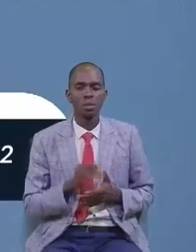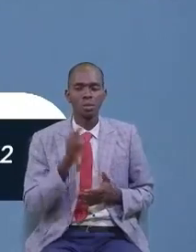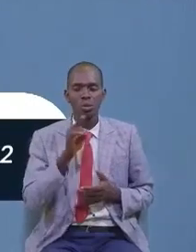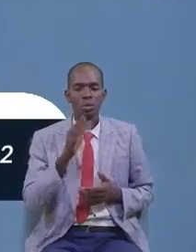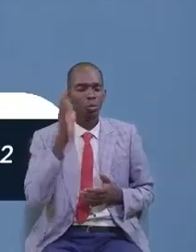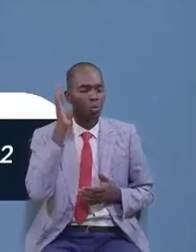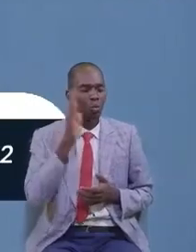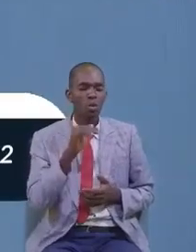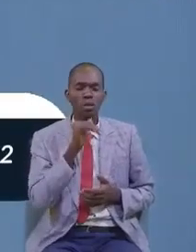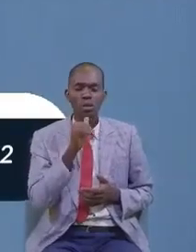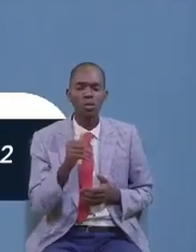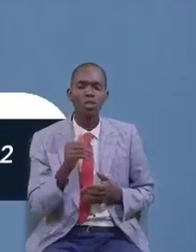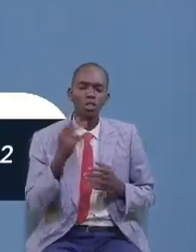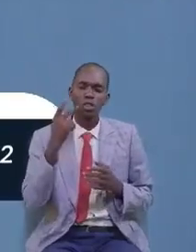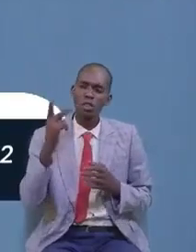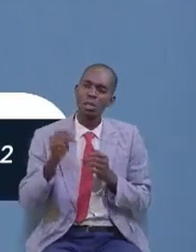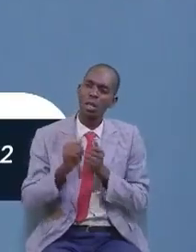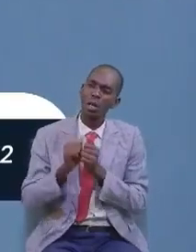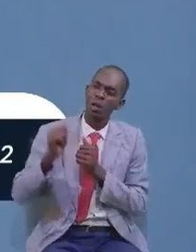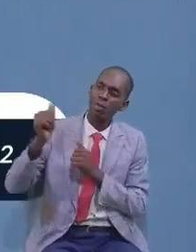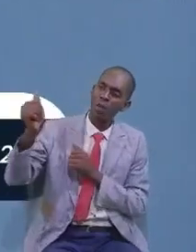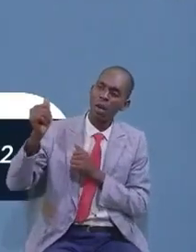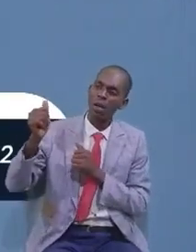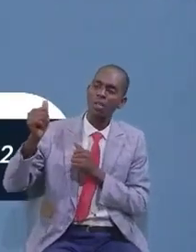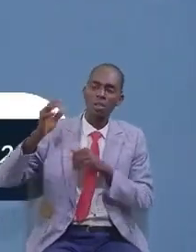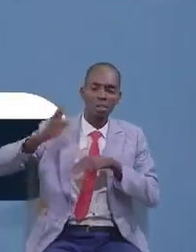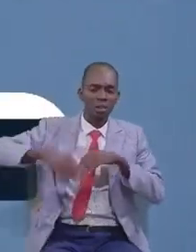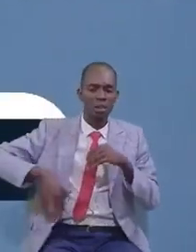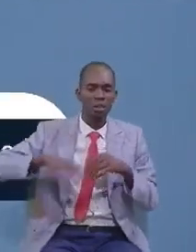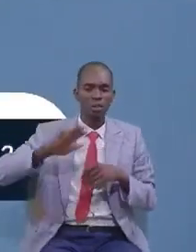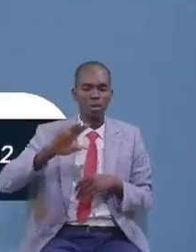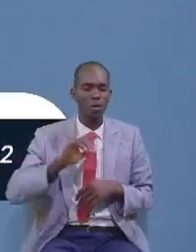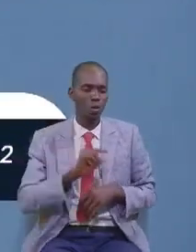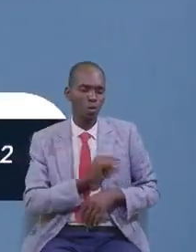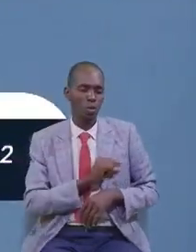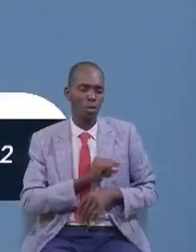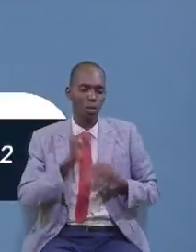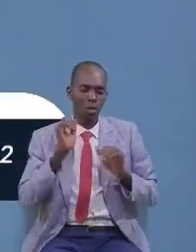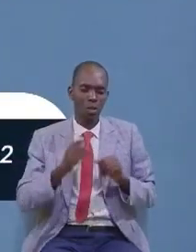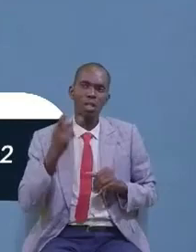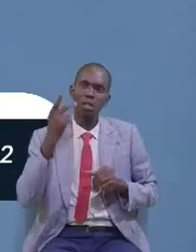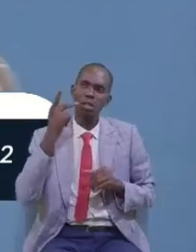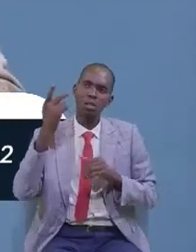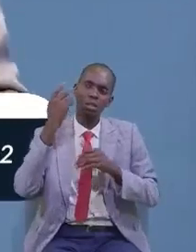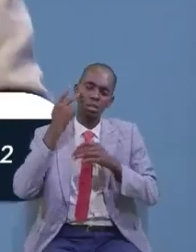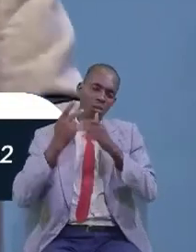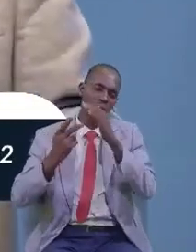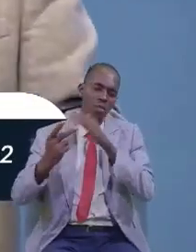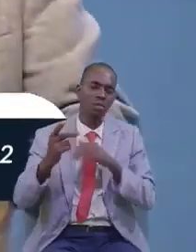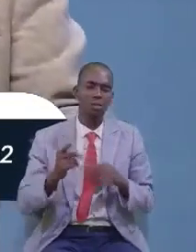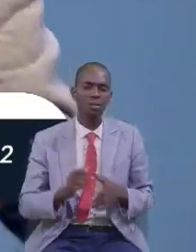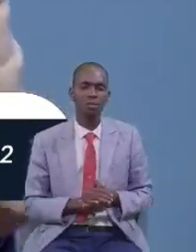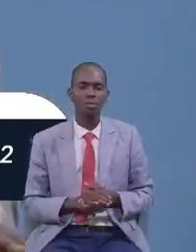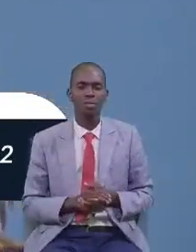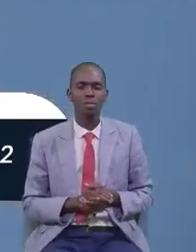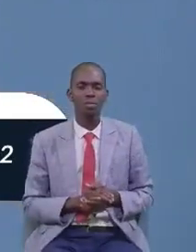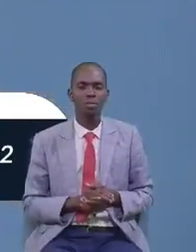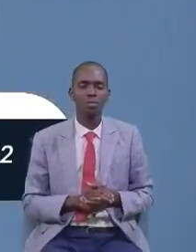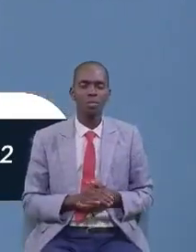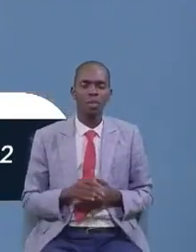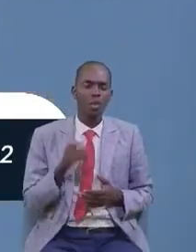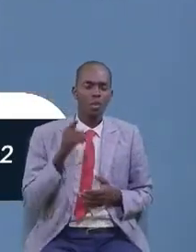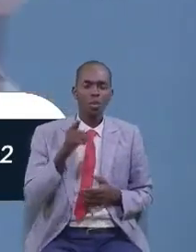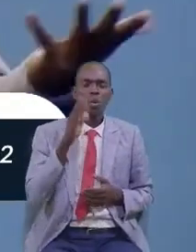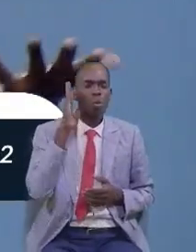as far as your conscience can see. మీ యొక్క మనస్సాక్షికి మించి మీరు దృక్కోణం కలిగి ఉండి చూడలేరు. You will not be able